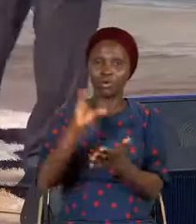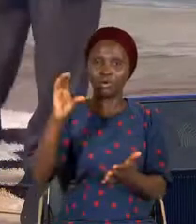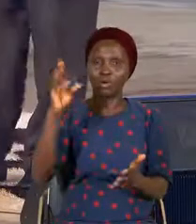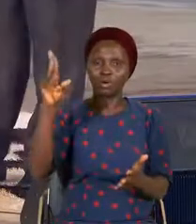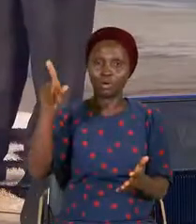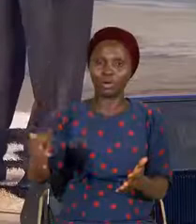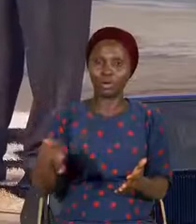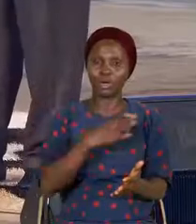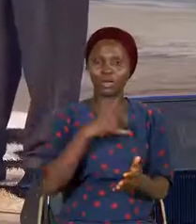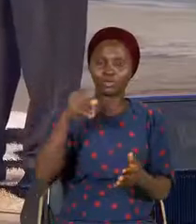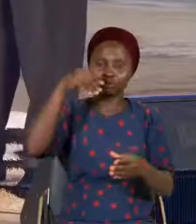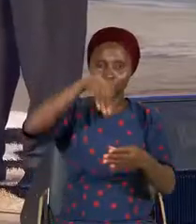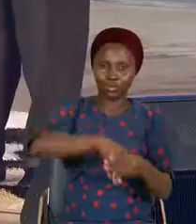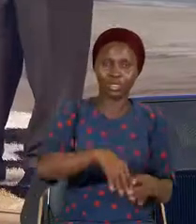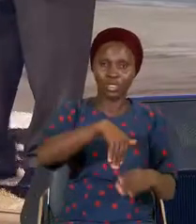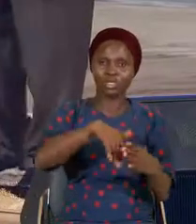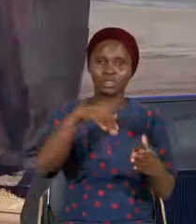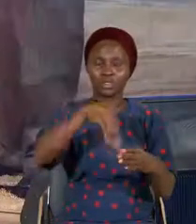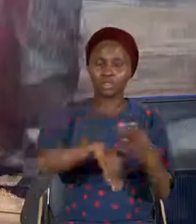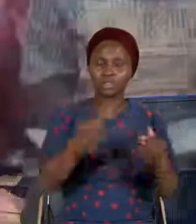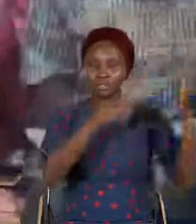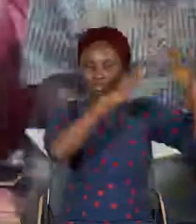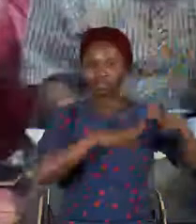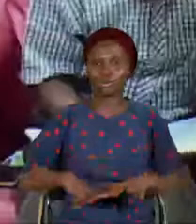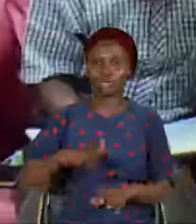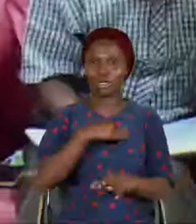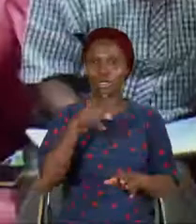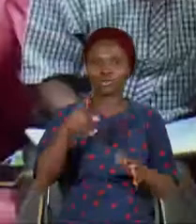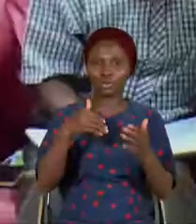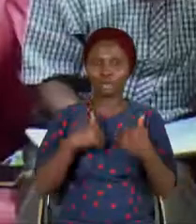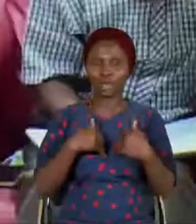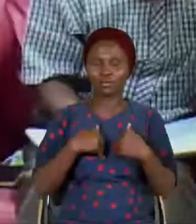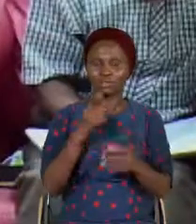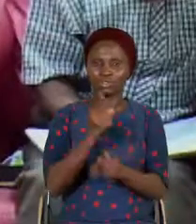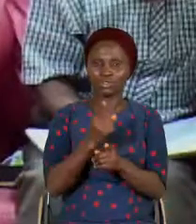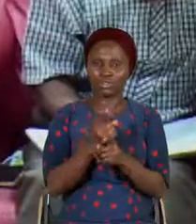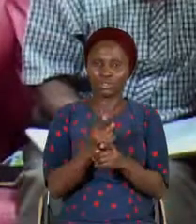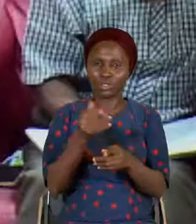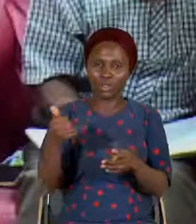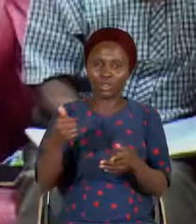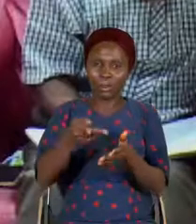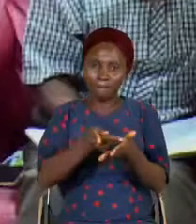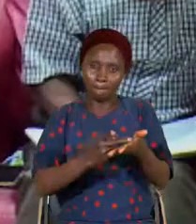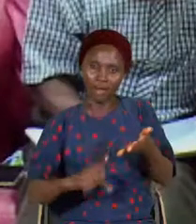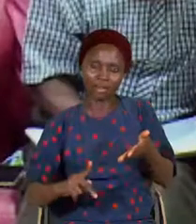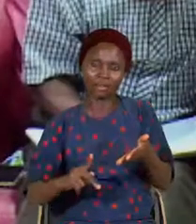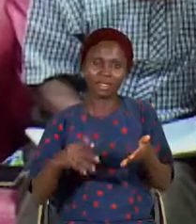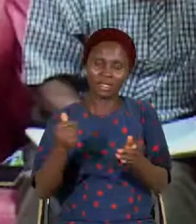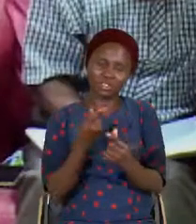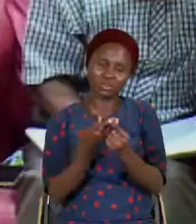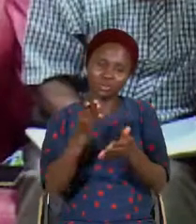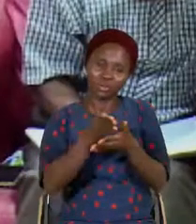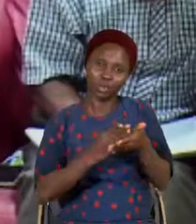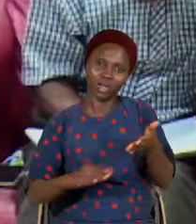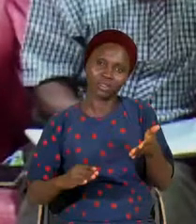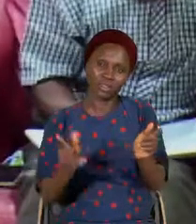rempli des eaux. Maintenant, vous prenez une coupe, un verre, et que vous prenez juste une partie, une